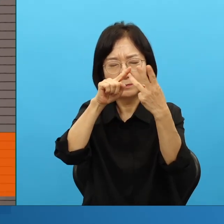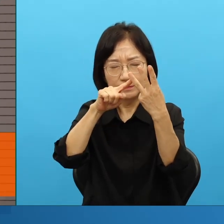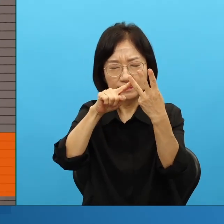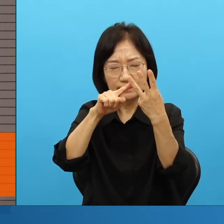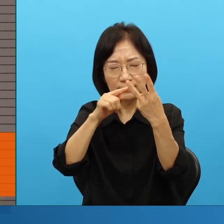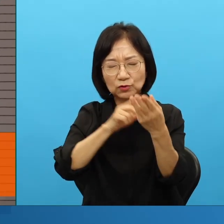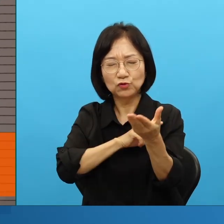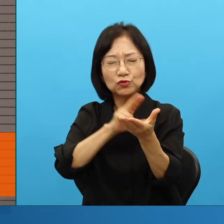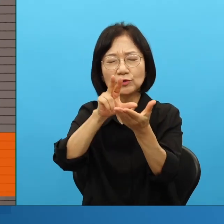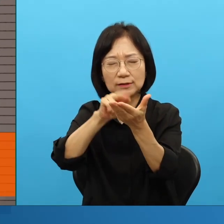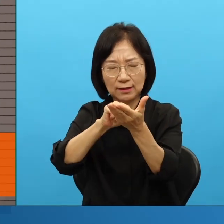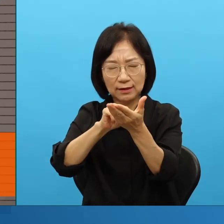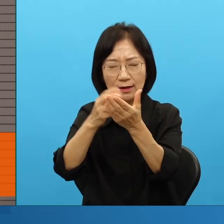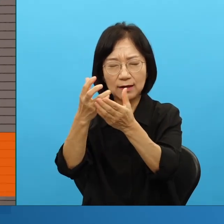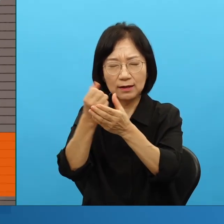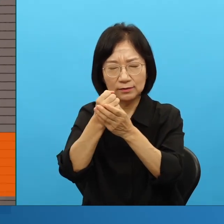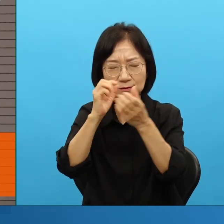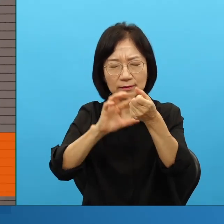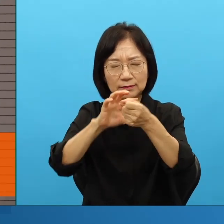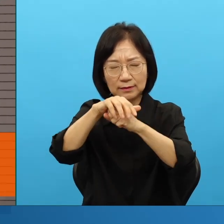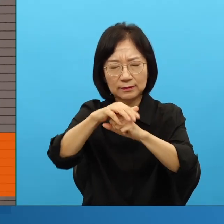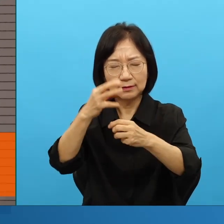감사드립니다.